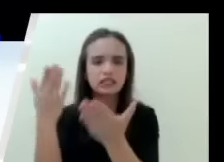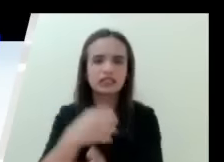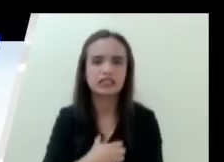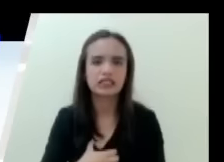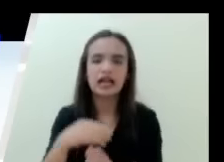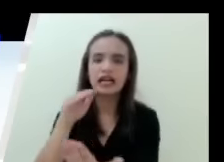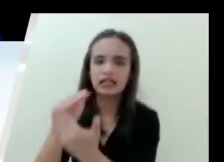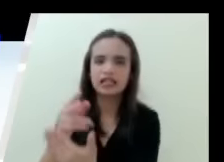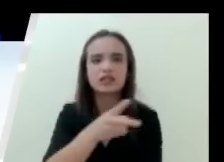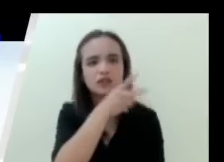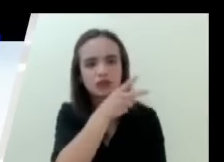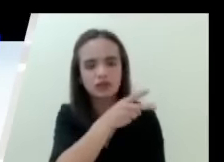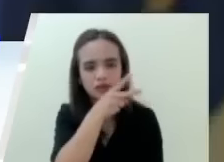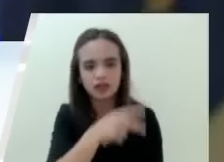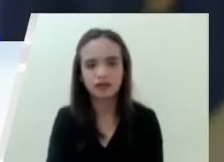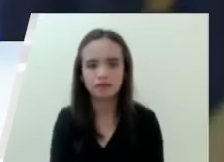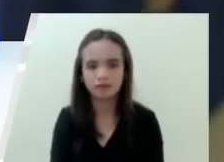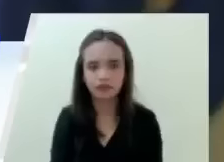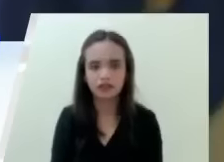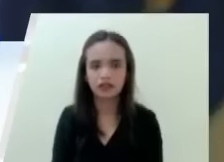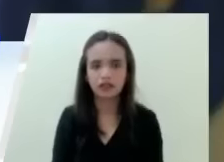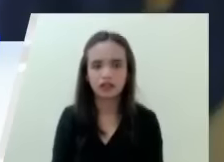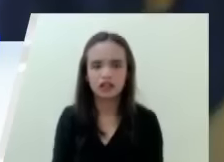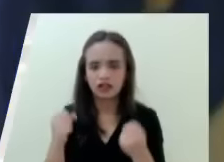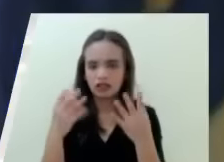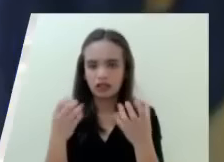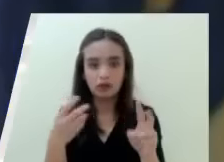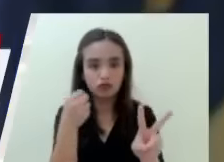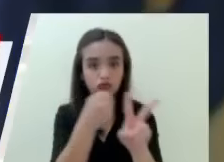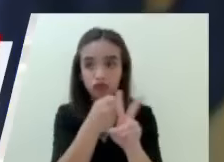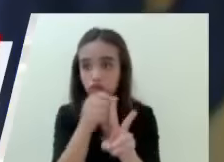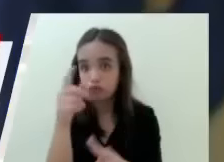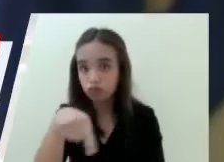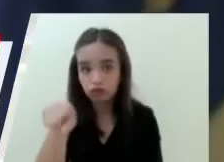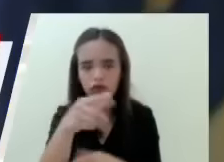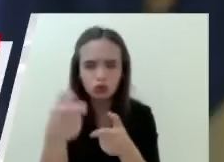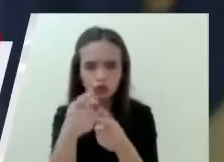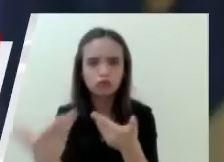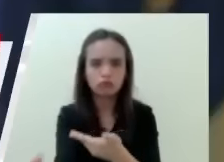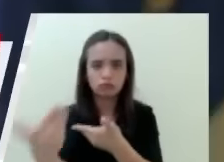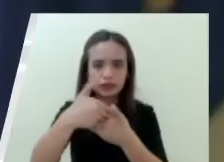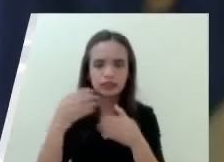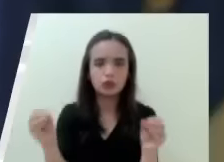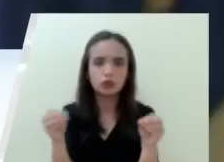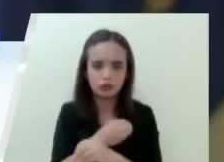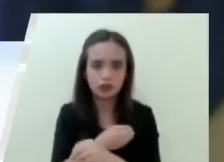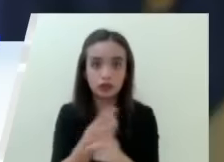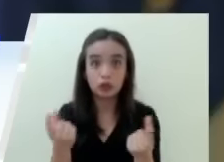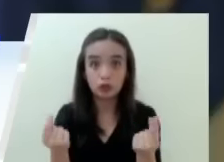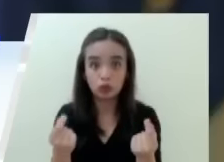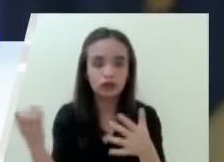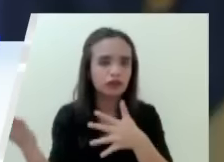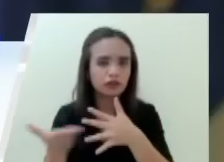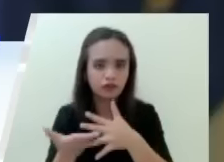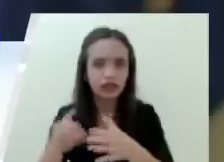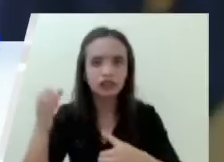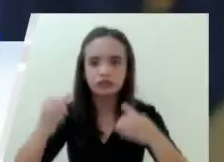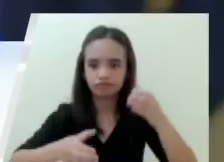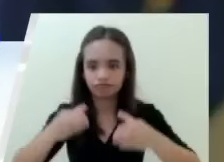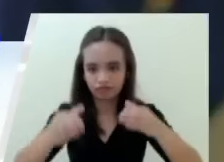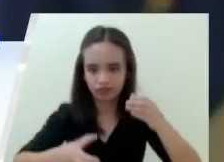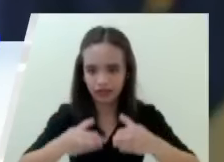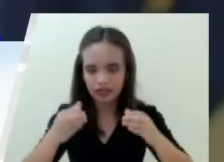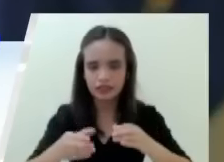mga naging biktima ng tao ito, dumulog kayo sa amin itong opisina para makapag-file ng kaso kung